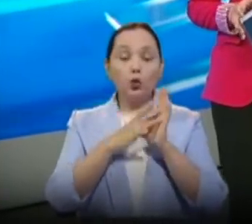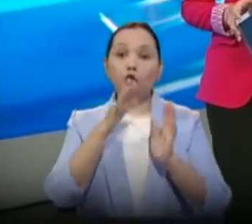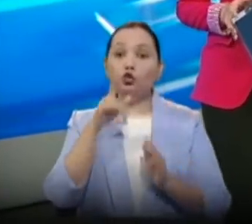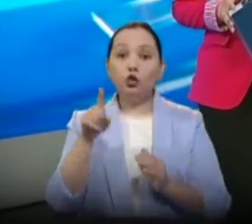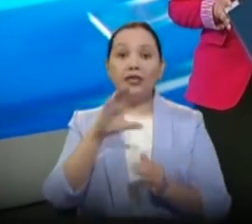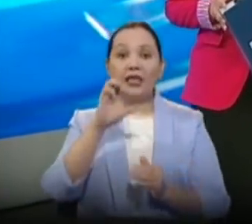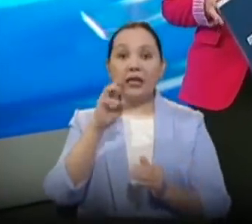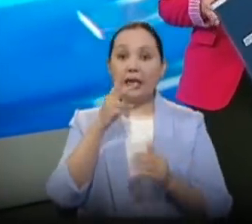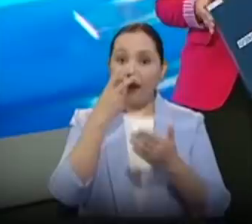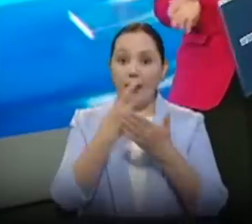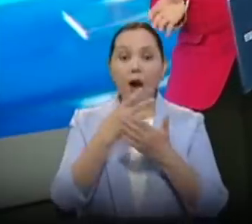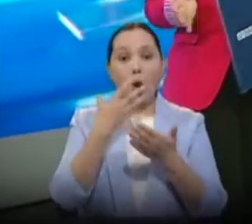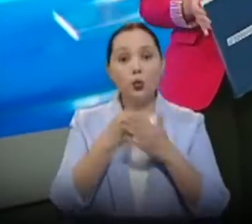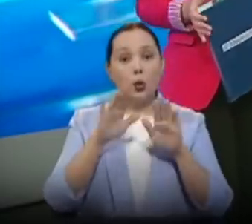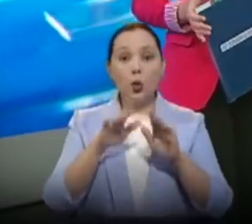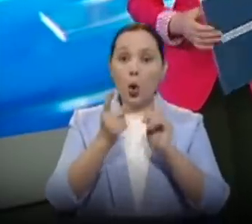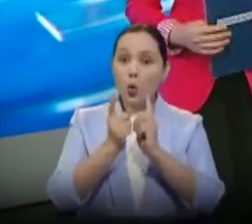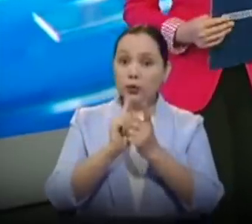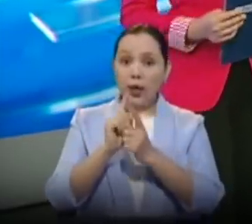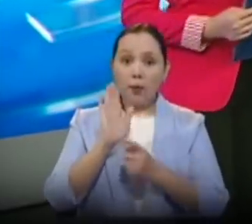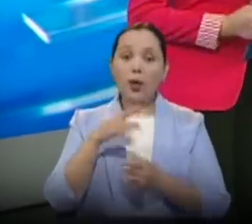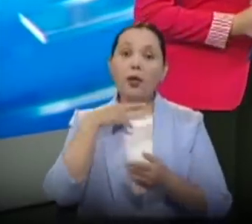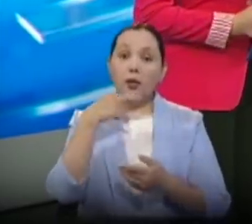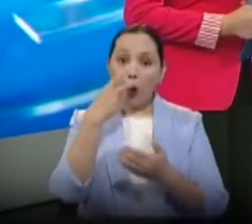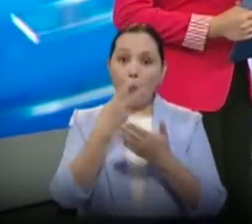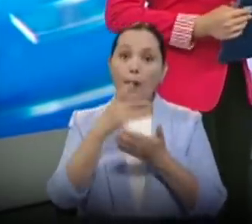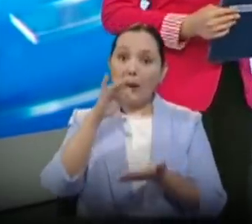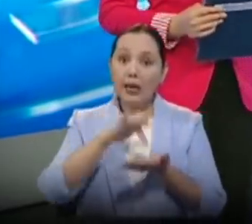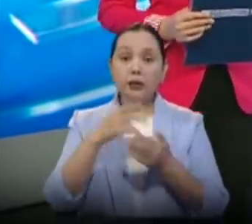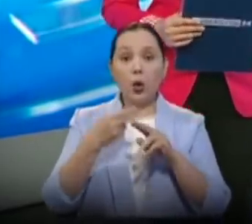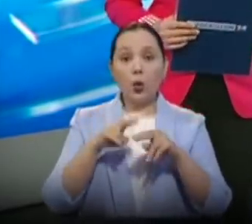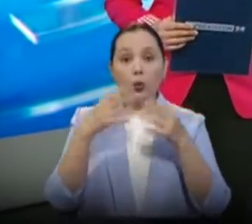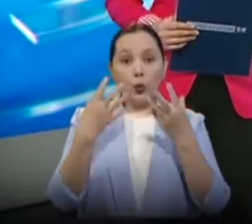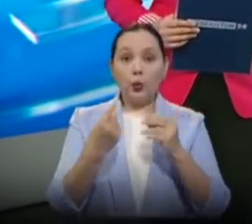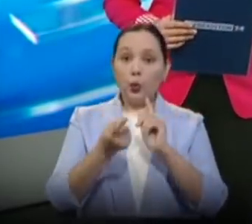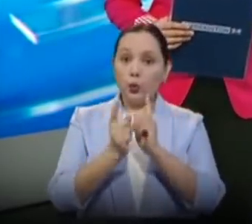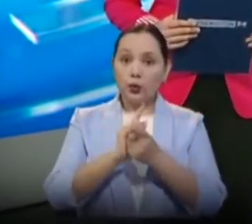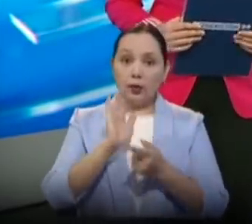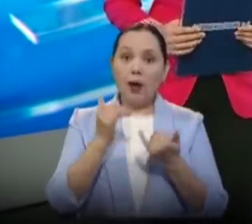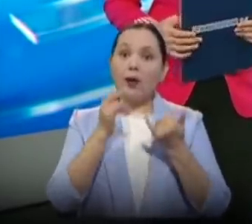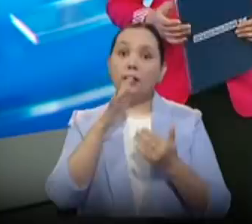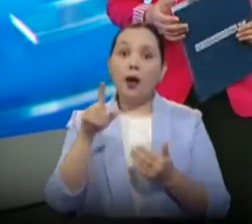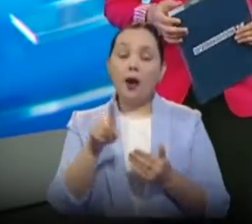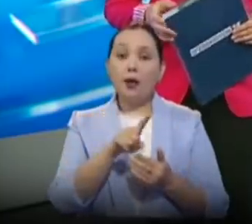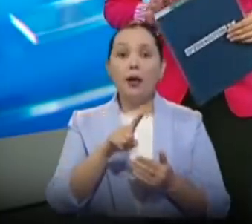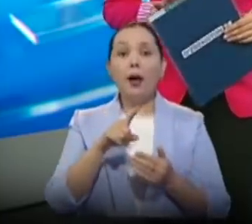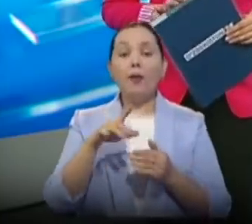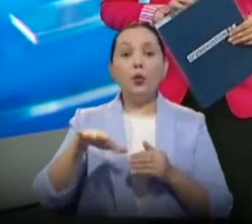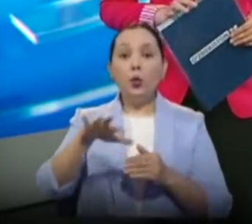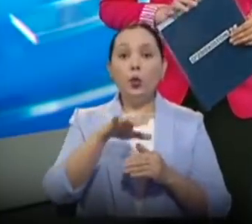статистик рақамлар күз оңгымызда өзгәрә бармакта. Этибарыгыз марказыда куйдагы инфографика. Айн дакыйкаларда дөнья